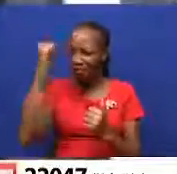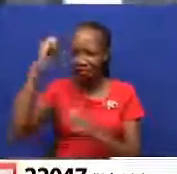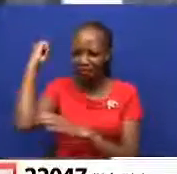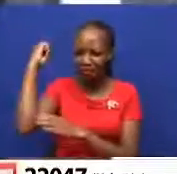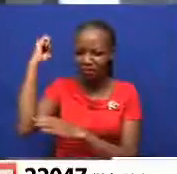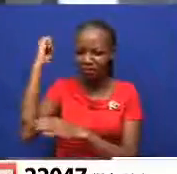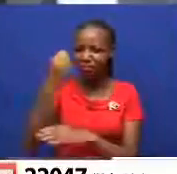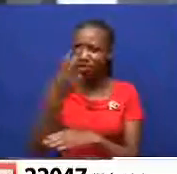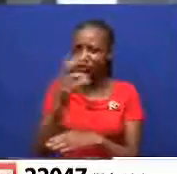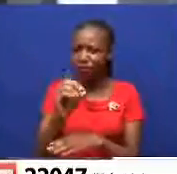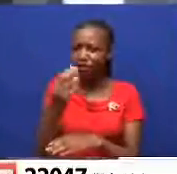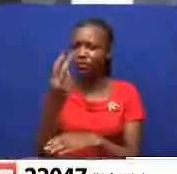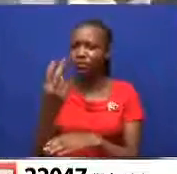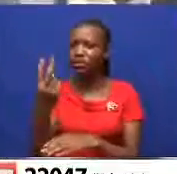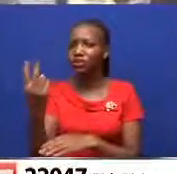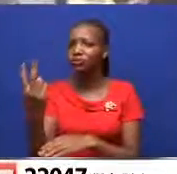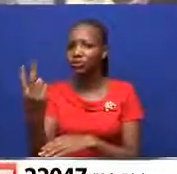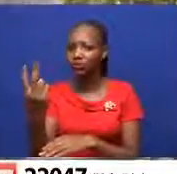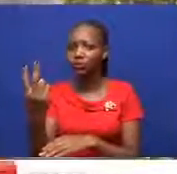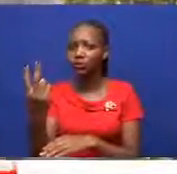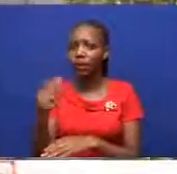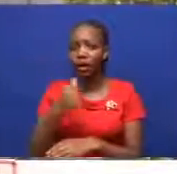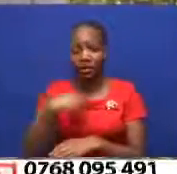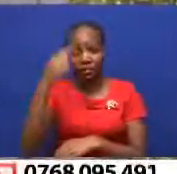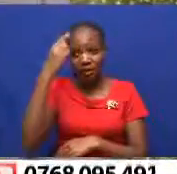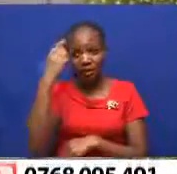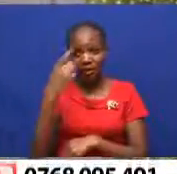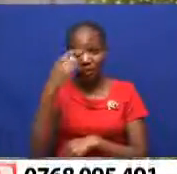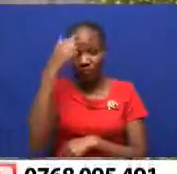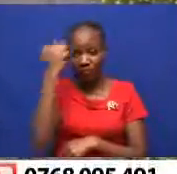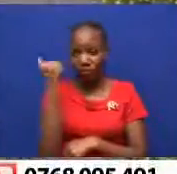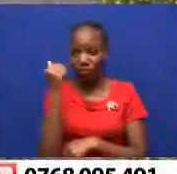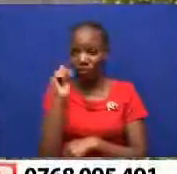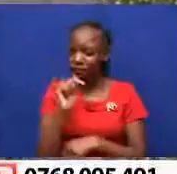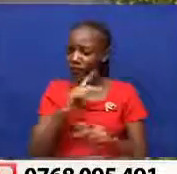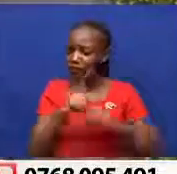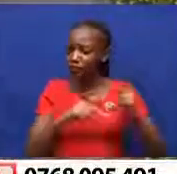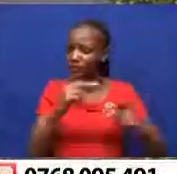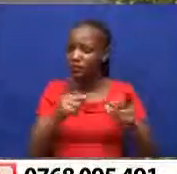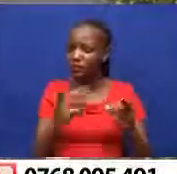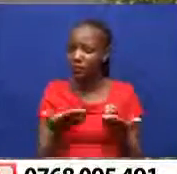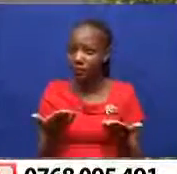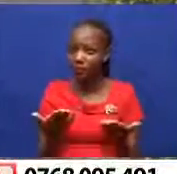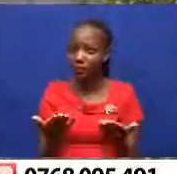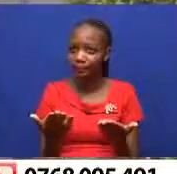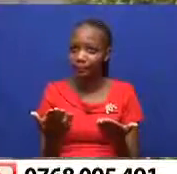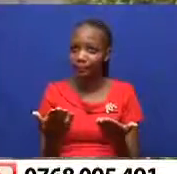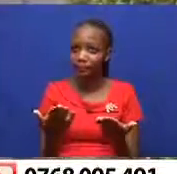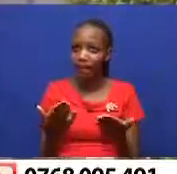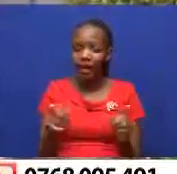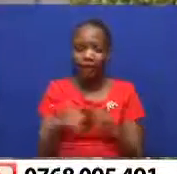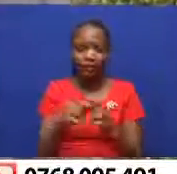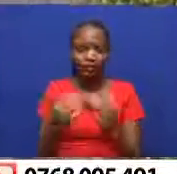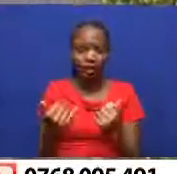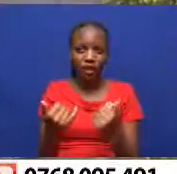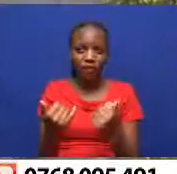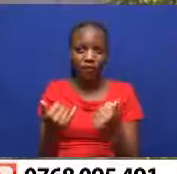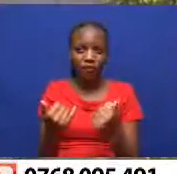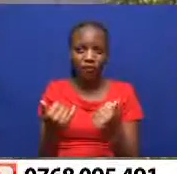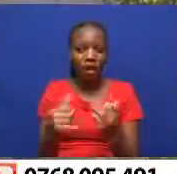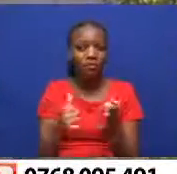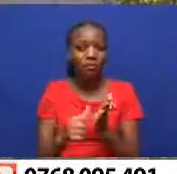mwaka 2022. I think it is because of this positioning themselves that is causing this